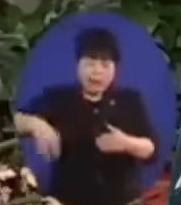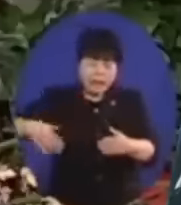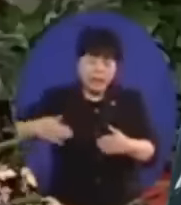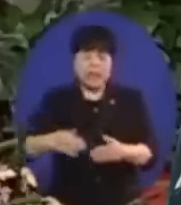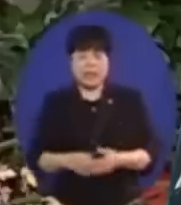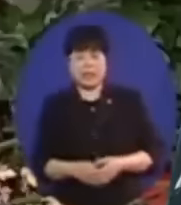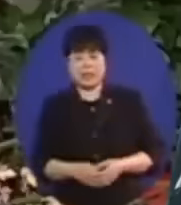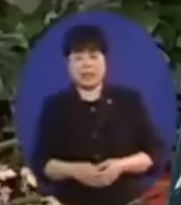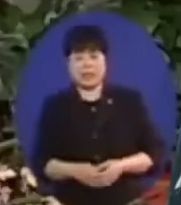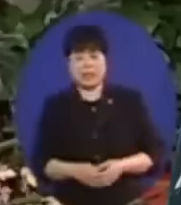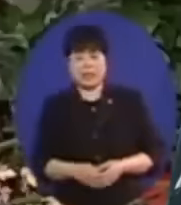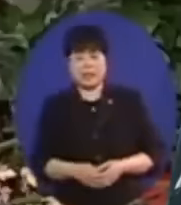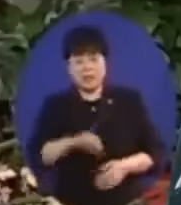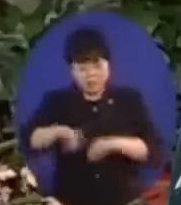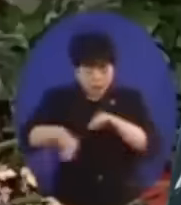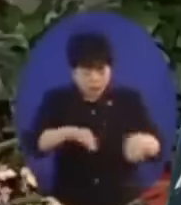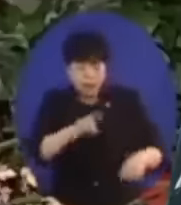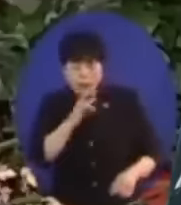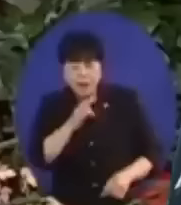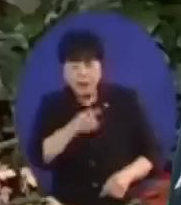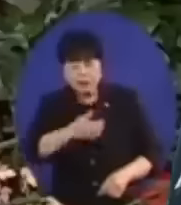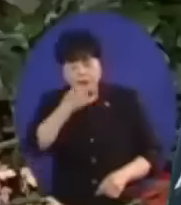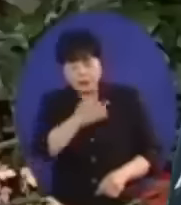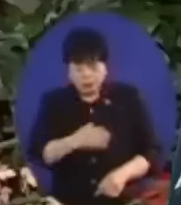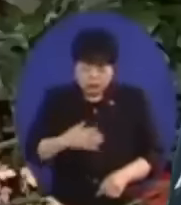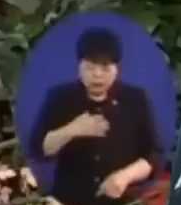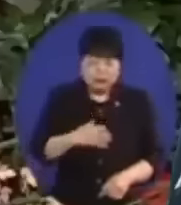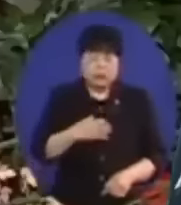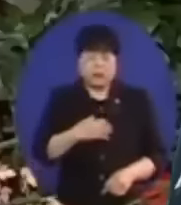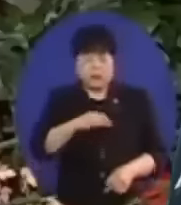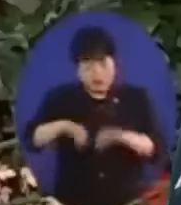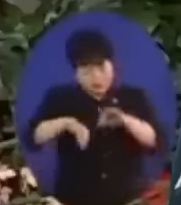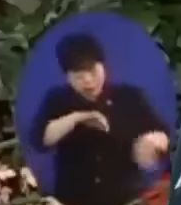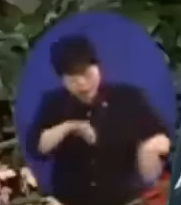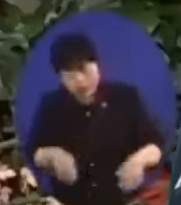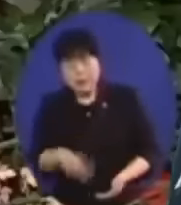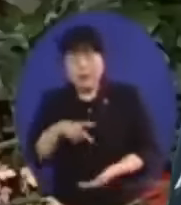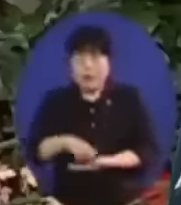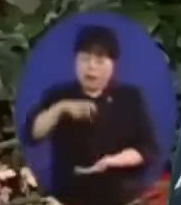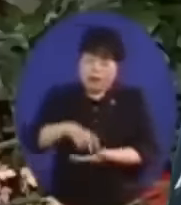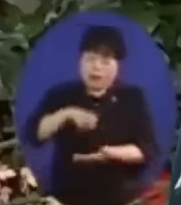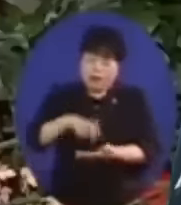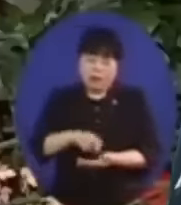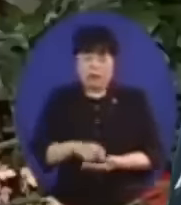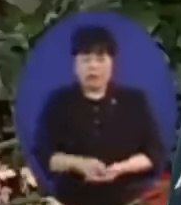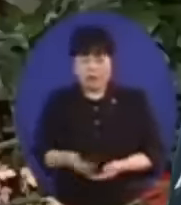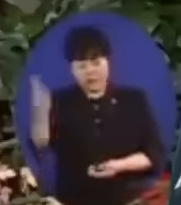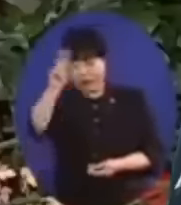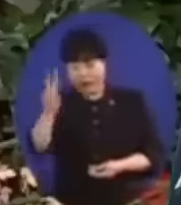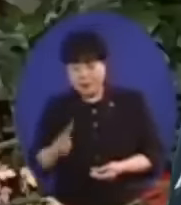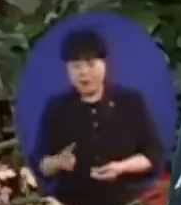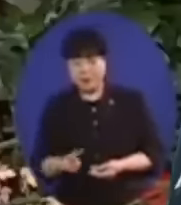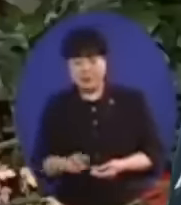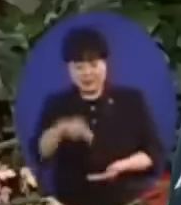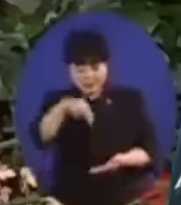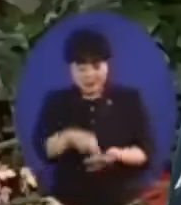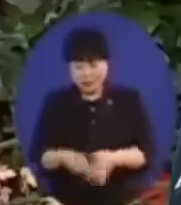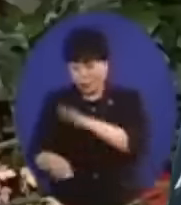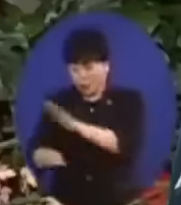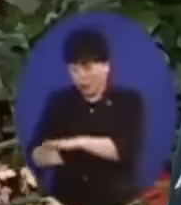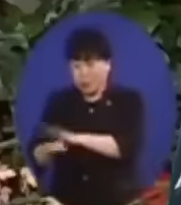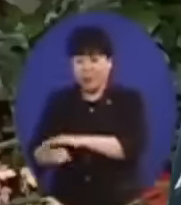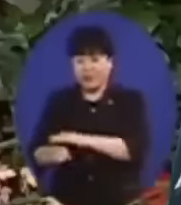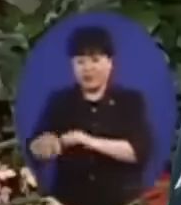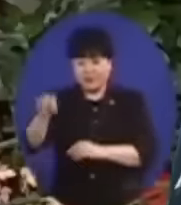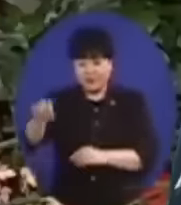한 방울도 안 남아요. 저는 꿈에서 괴로워서 어찌할 줄 몰라 발을 동동 걸었습니다. 그런데 갑자기 제가 서 있는 오른편